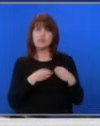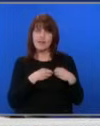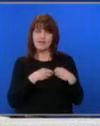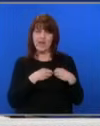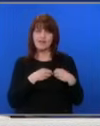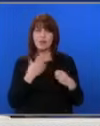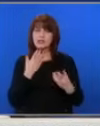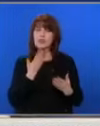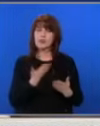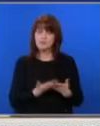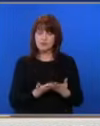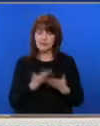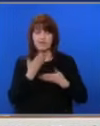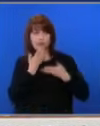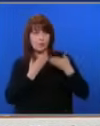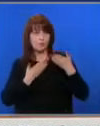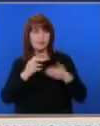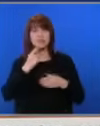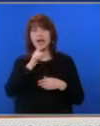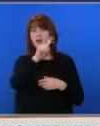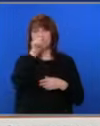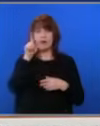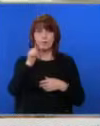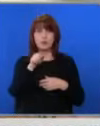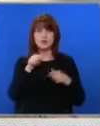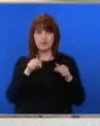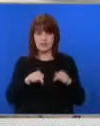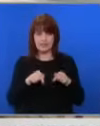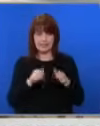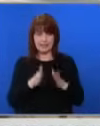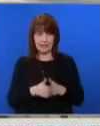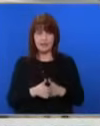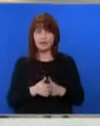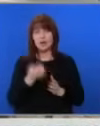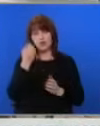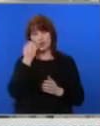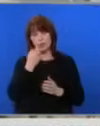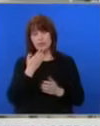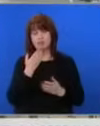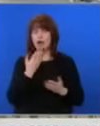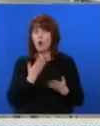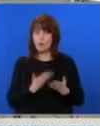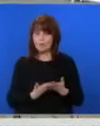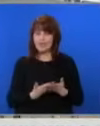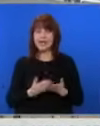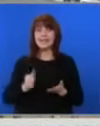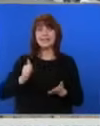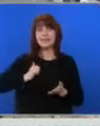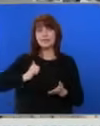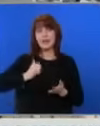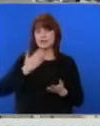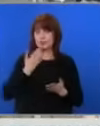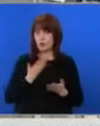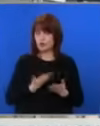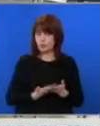да бъдат поставени и обсъдени въпросите, които сега си задаваме. Добрите обещания са спазените обещания, казват от